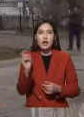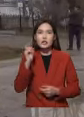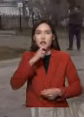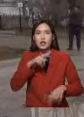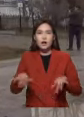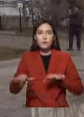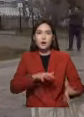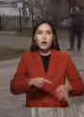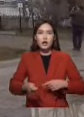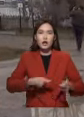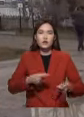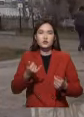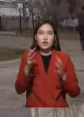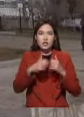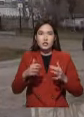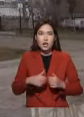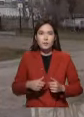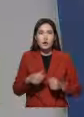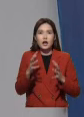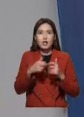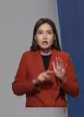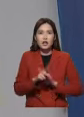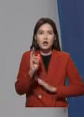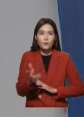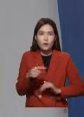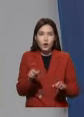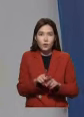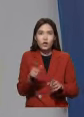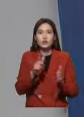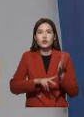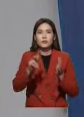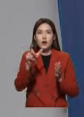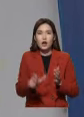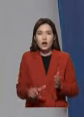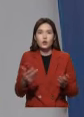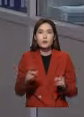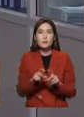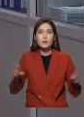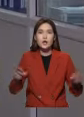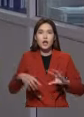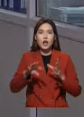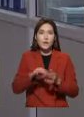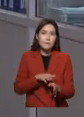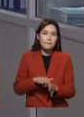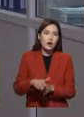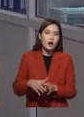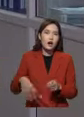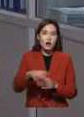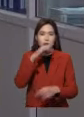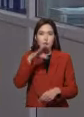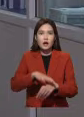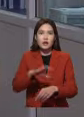тергеу басқармасы айналысып жатыр. Тергеу барысында мұғалімдер ғана емес, 72 адамнан тұратын мектеп ұжымының түгел берешек екені